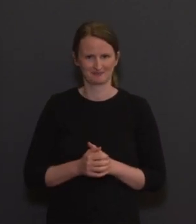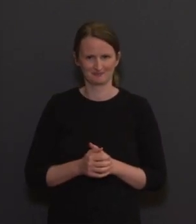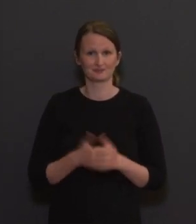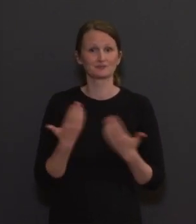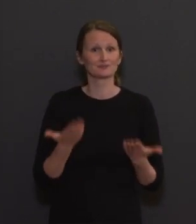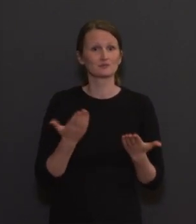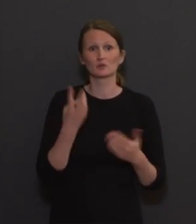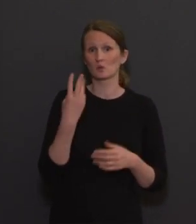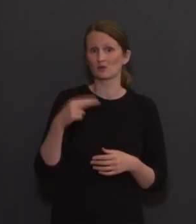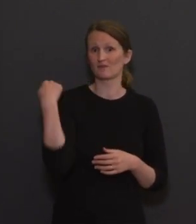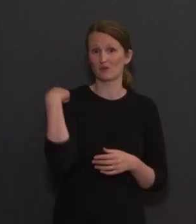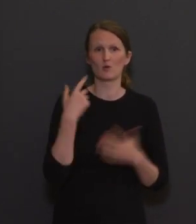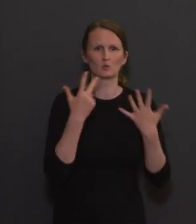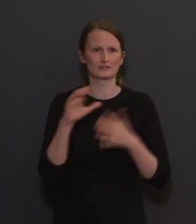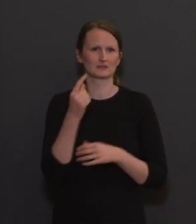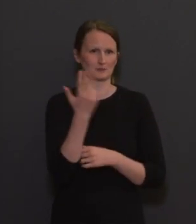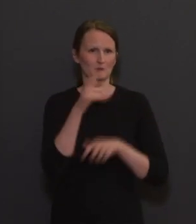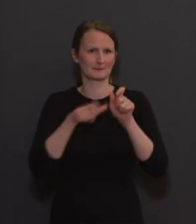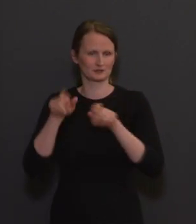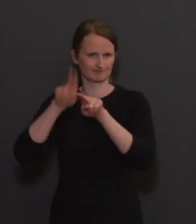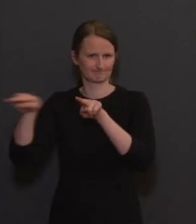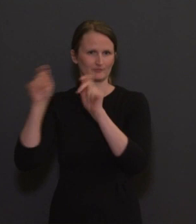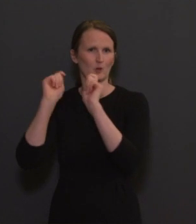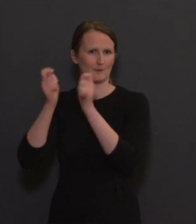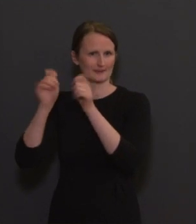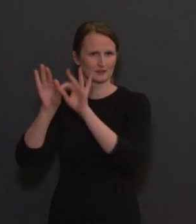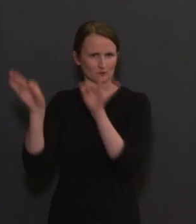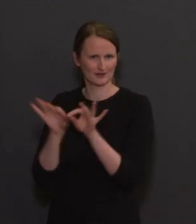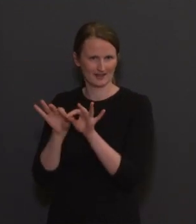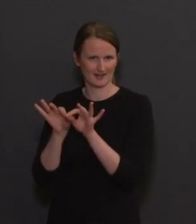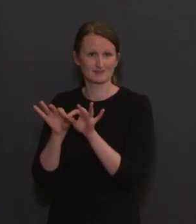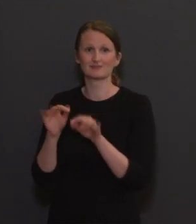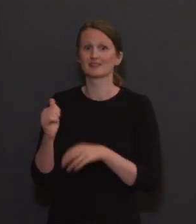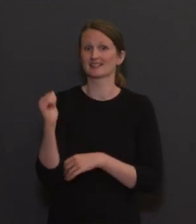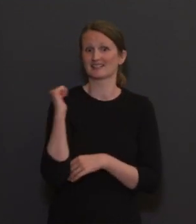c'est-à-dire la moitié en moins, ce qui est pour le moins important.